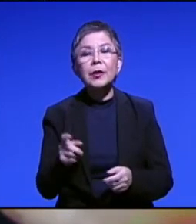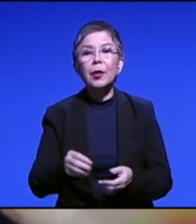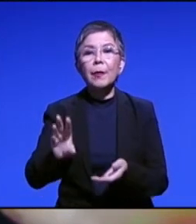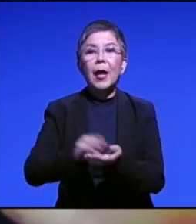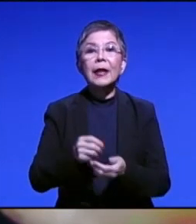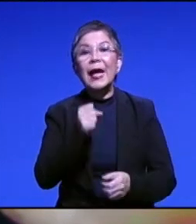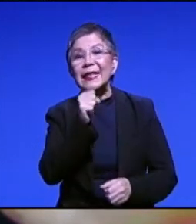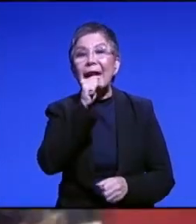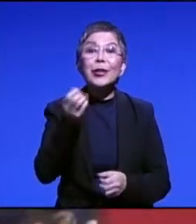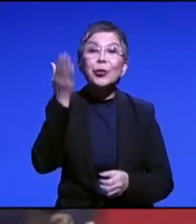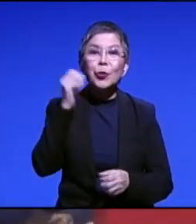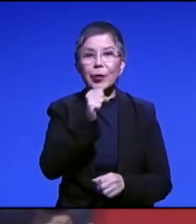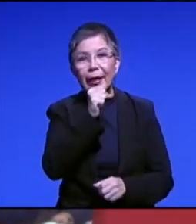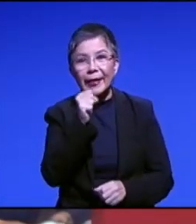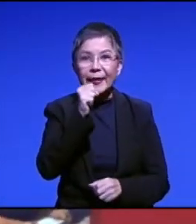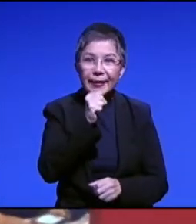honor menyanyi.